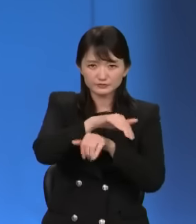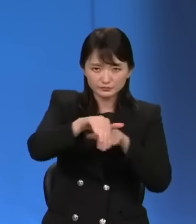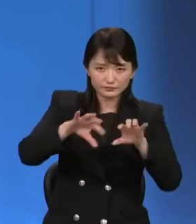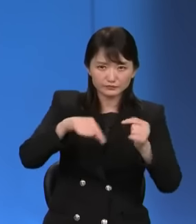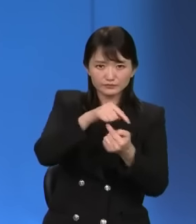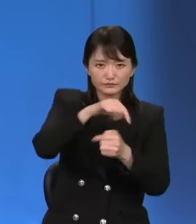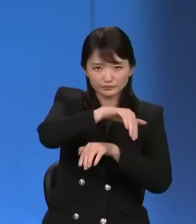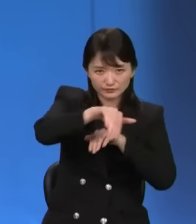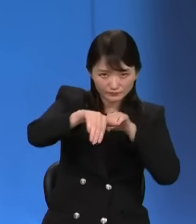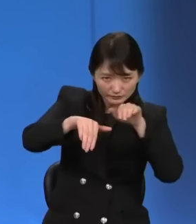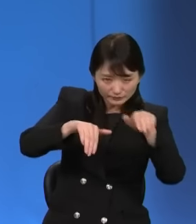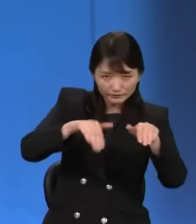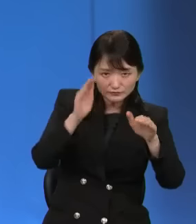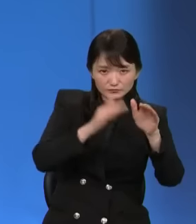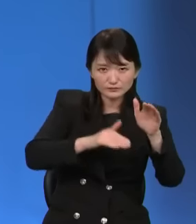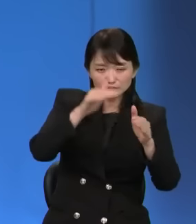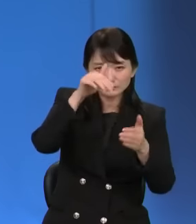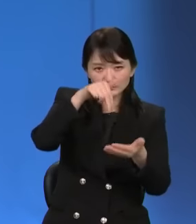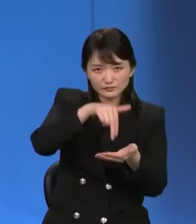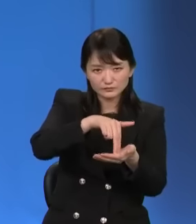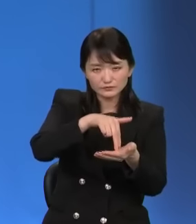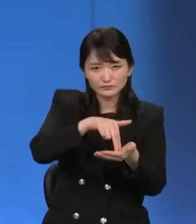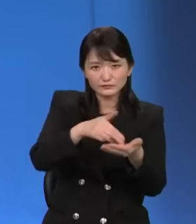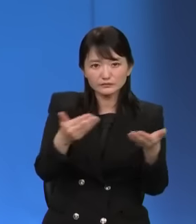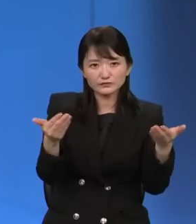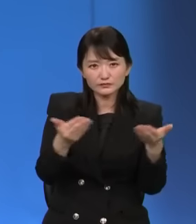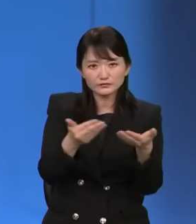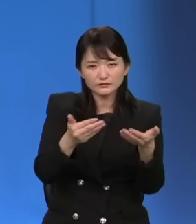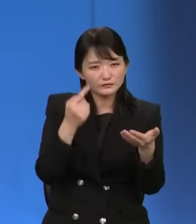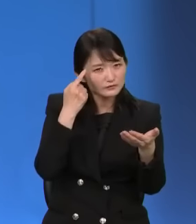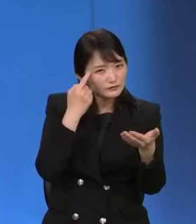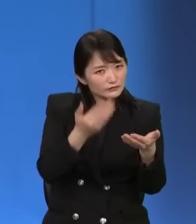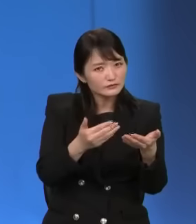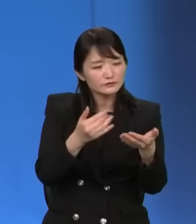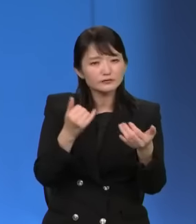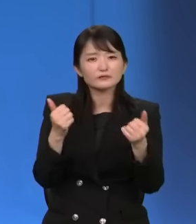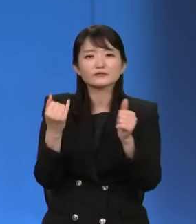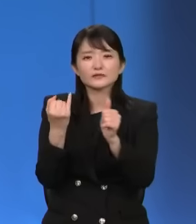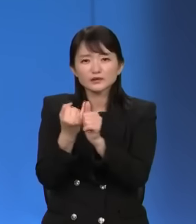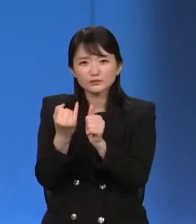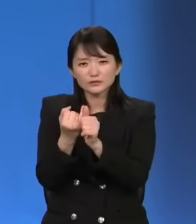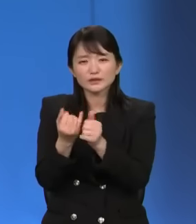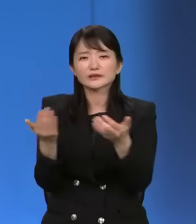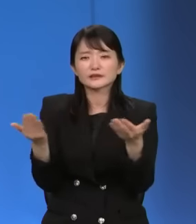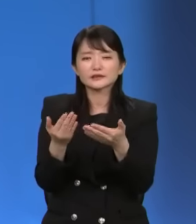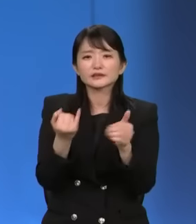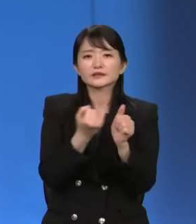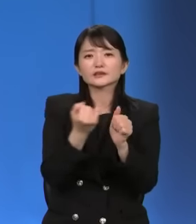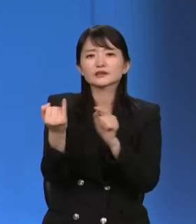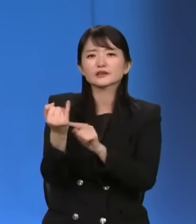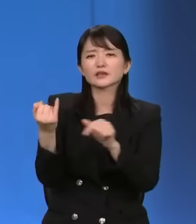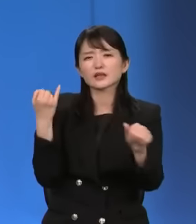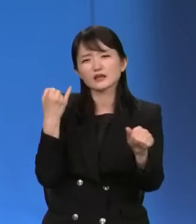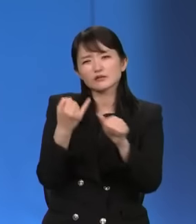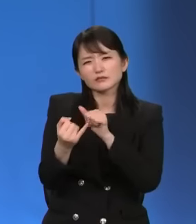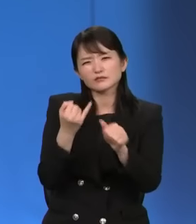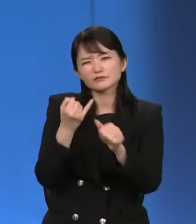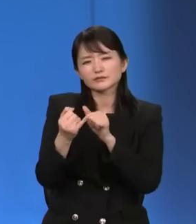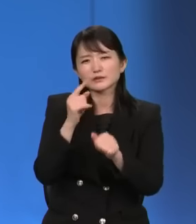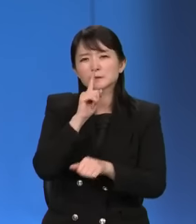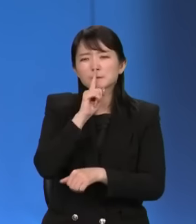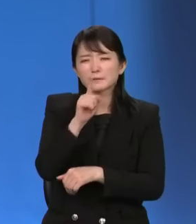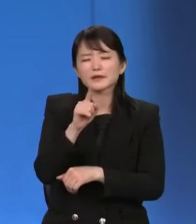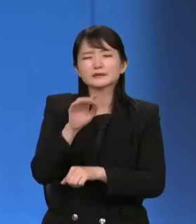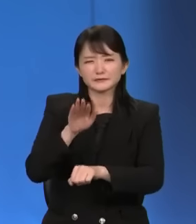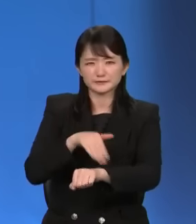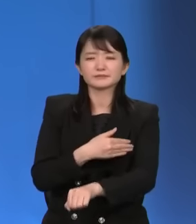공적인 일에 대한이 문제를 따지는데 대해서 부부 간의 일 혹은 김여사와 부부싸움을 해야 할 일 이런 식으로 치환해 버리는 발언은